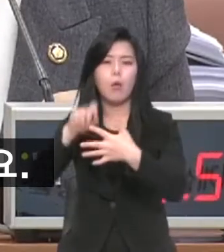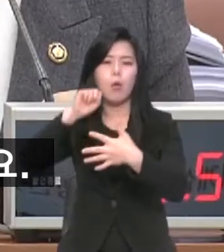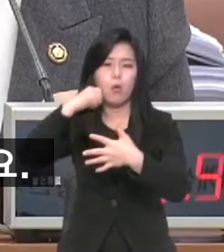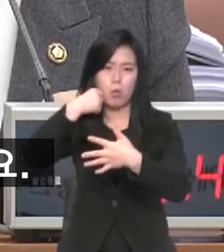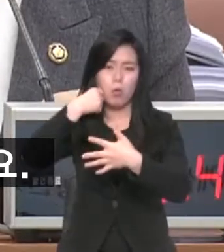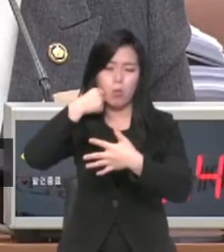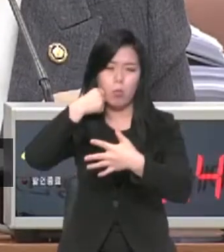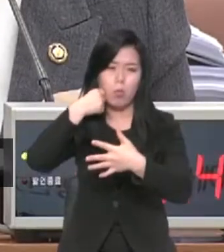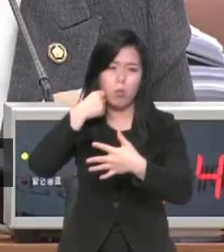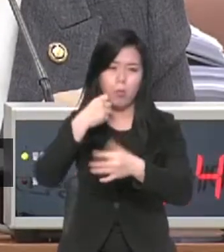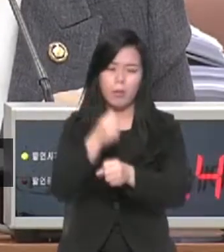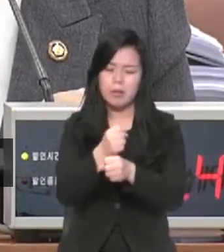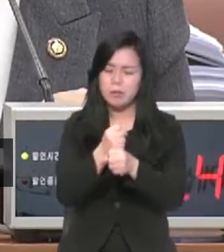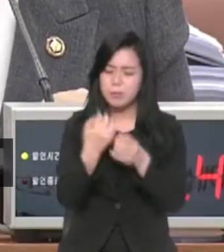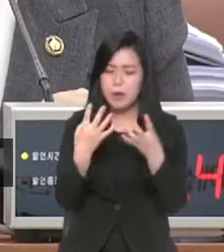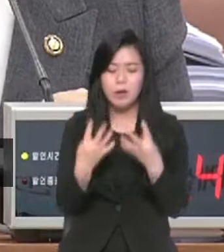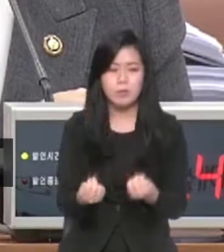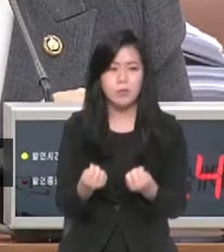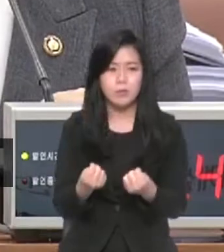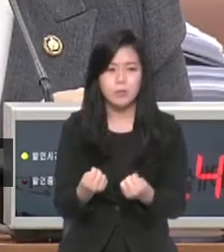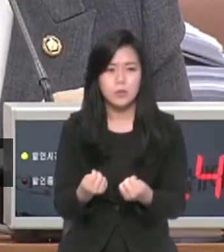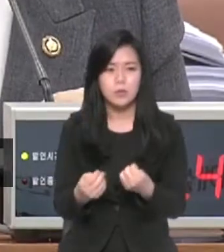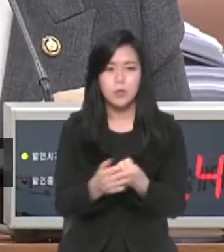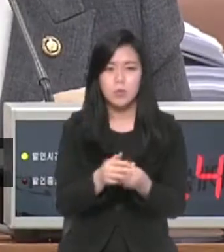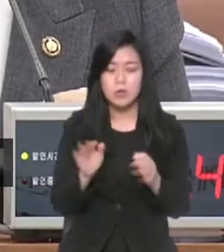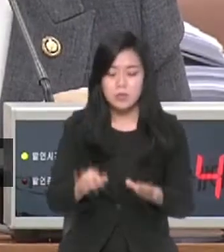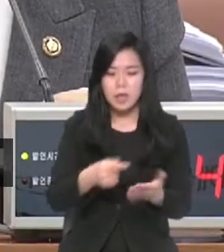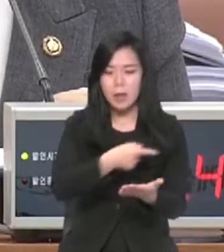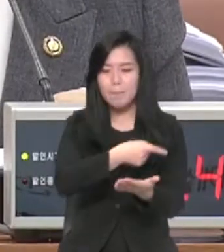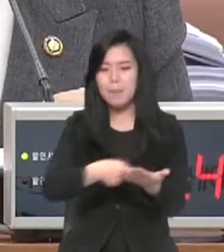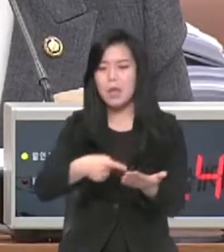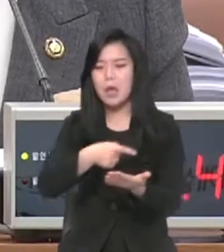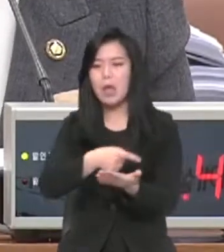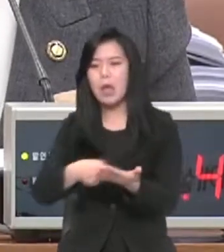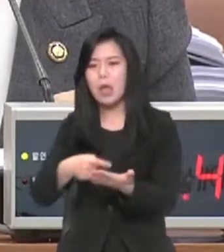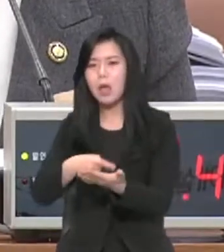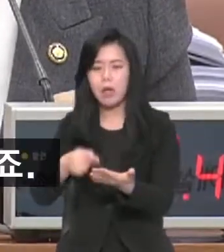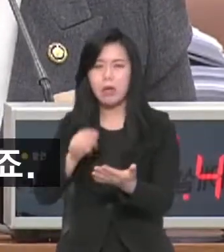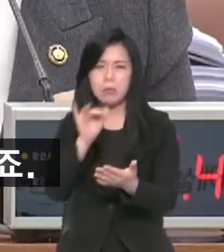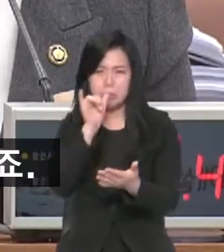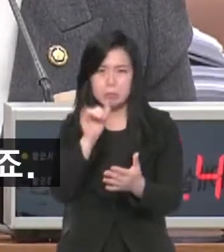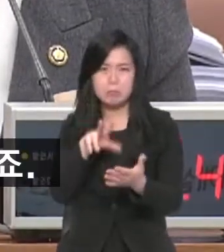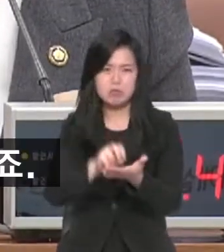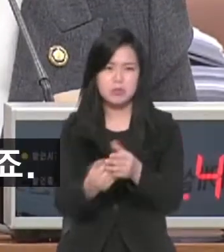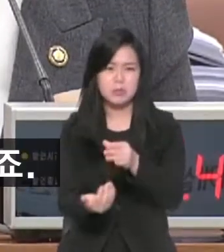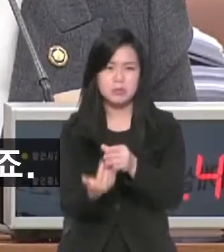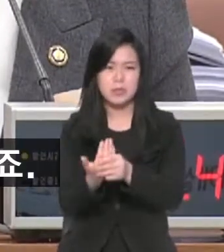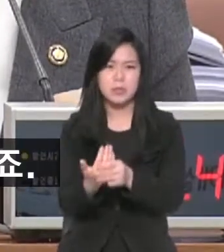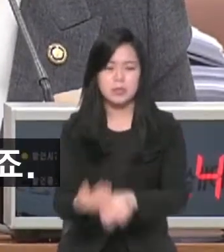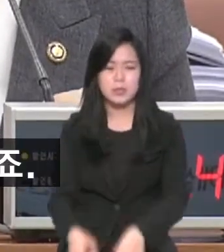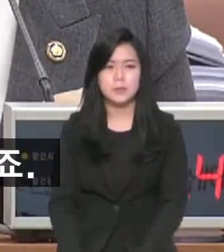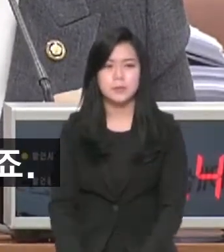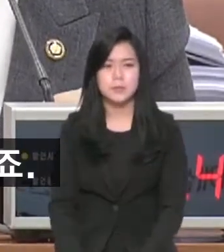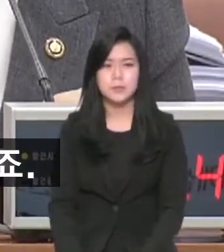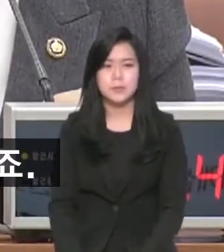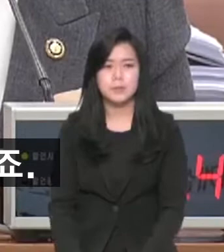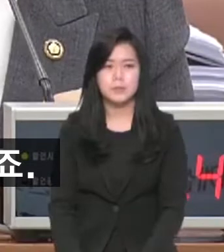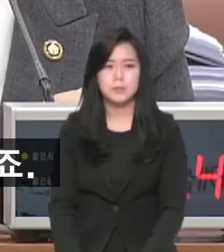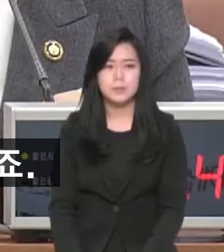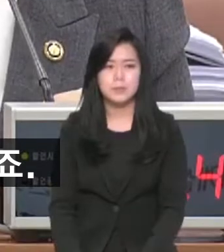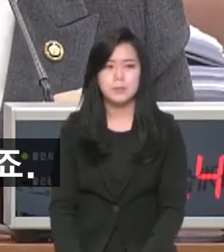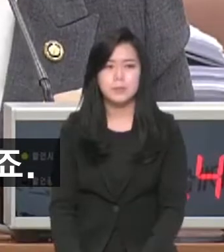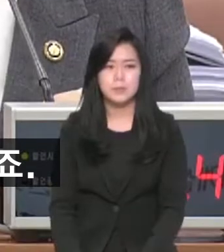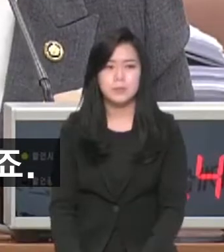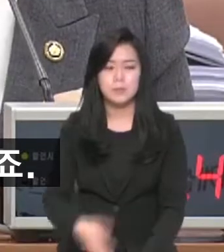있거든요. 이러다 보니까 이제 손해본 업체가 나오겠죠. 이게 이제 문제가 발생을 합니다, 지금. 자, 우리 어떤